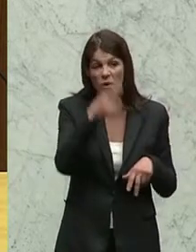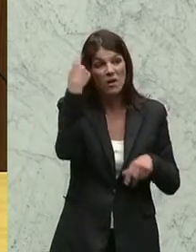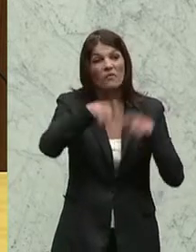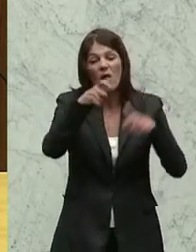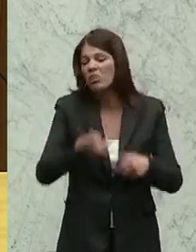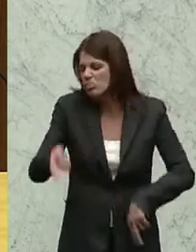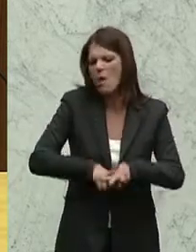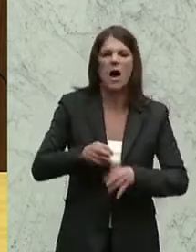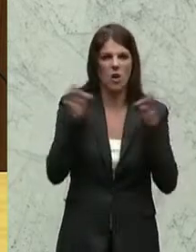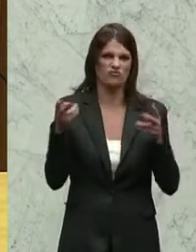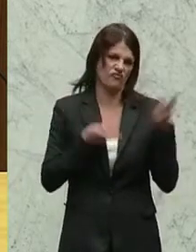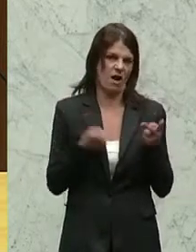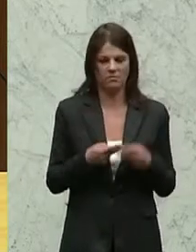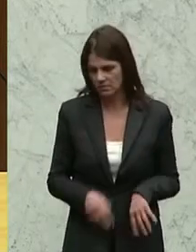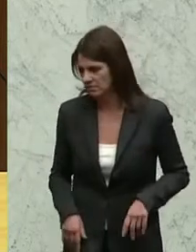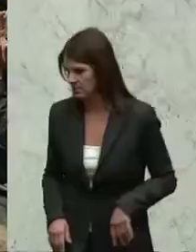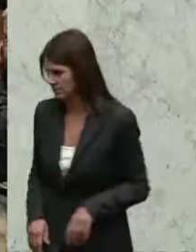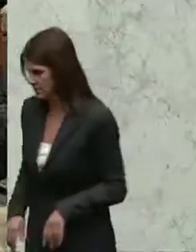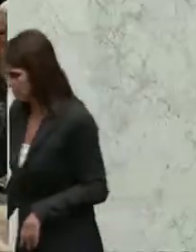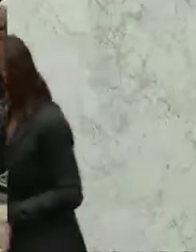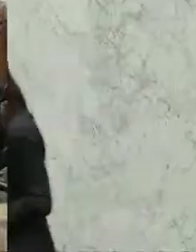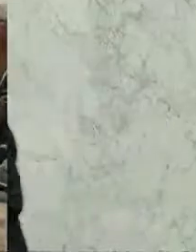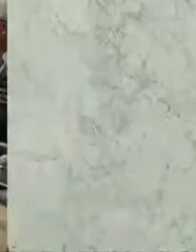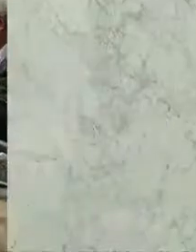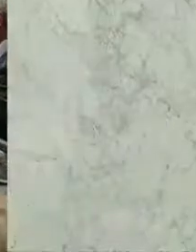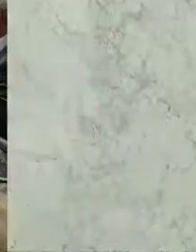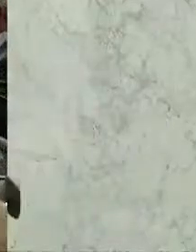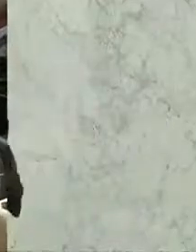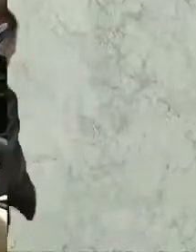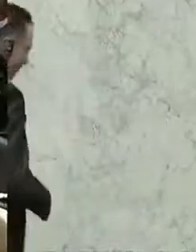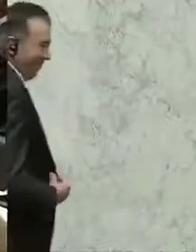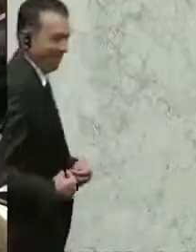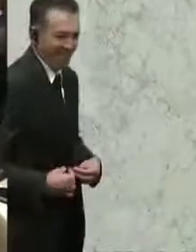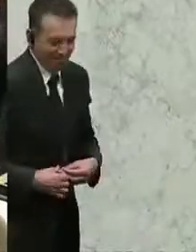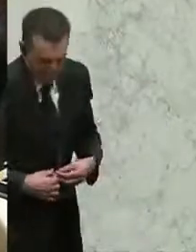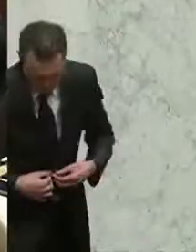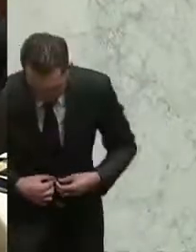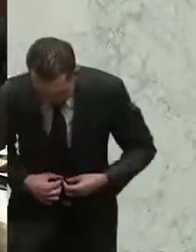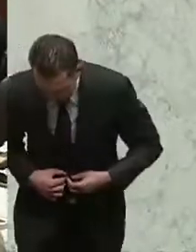noch einen viel größeren Schaden zu. Also.